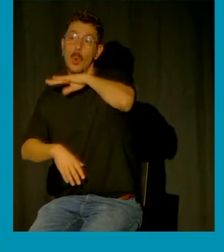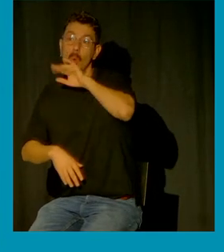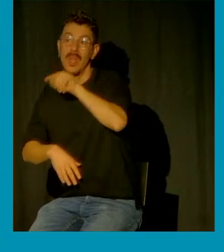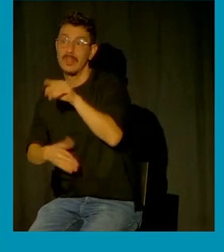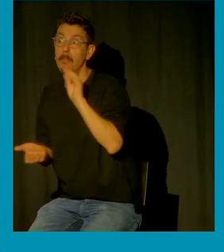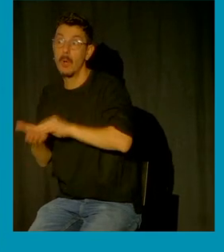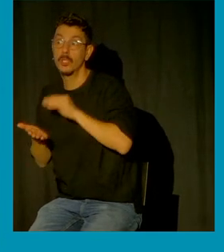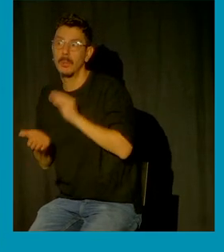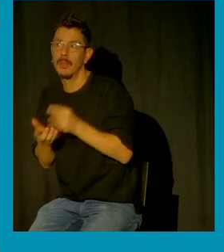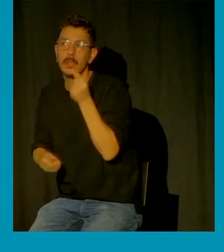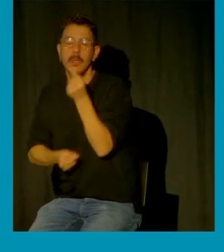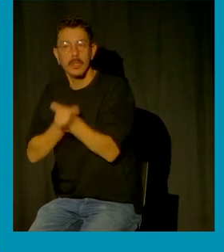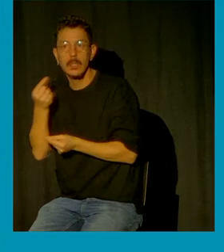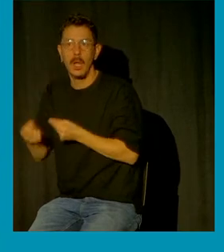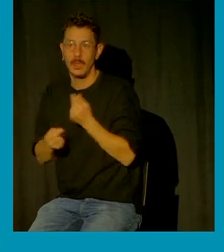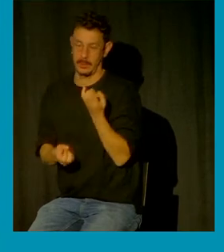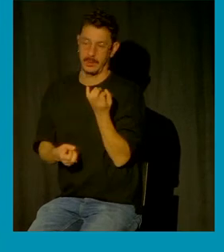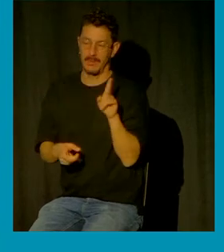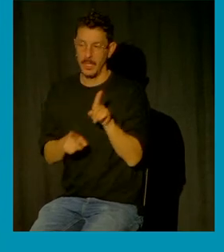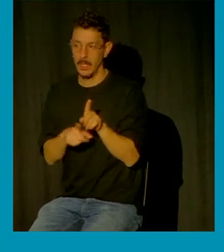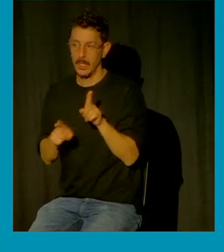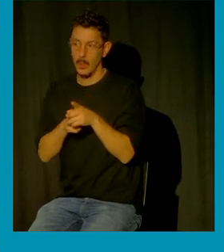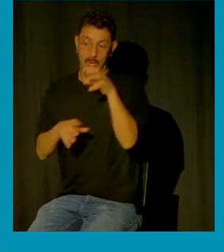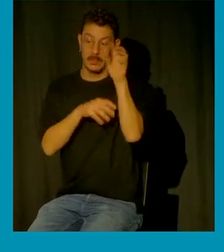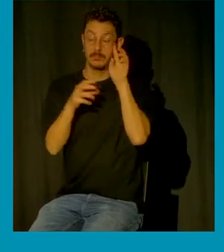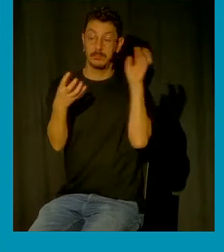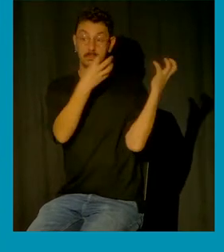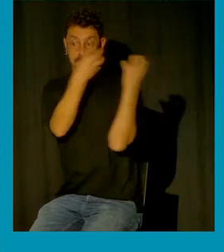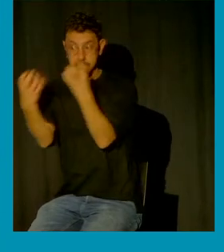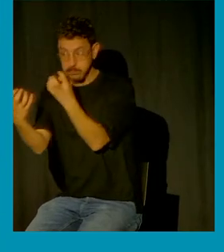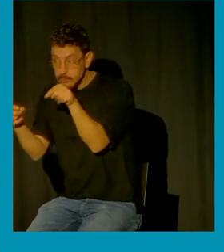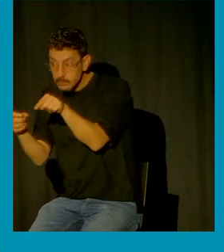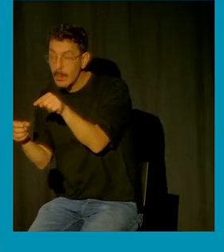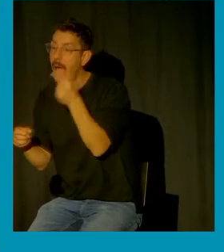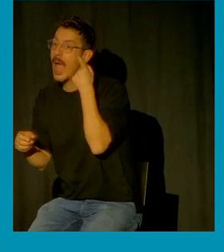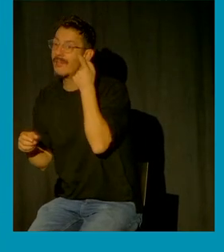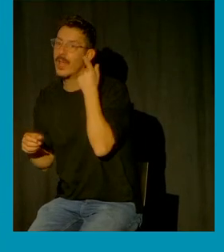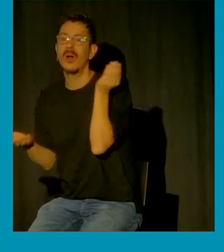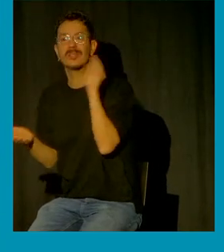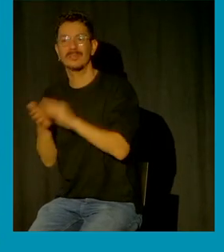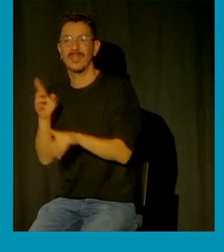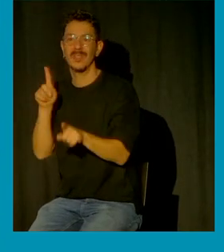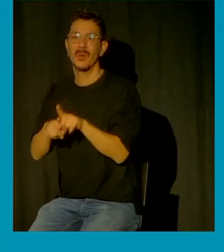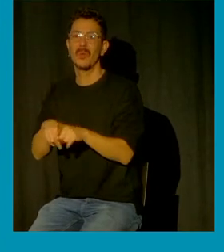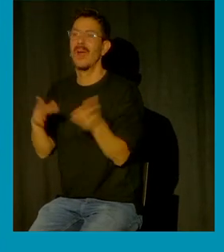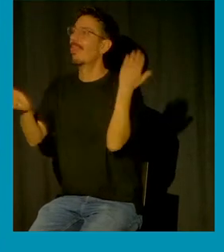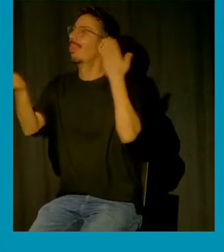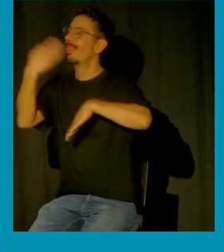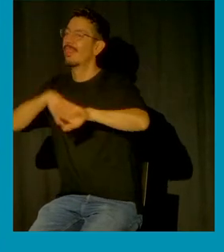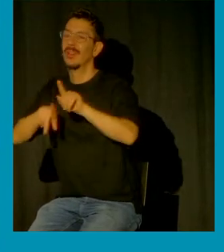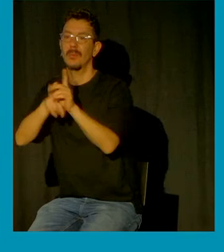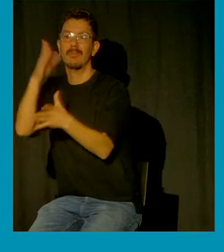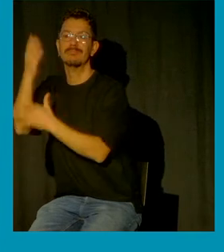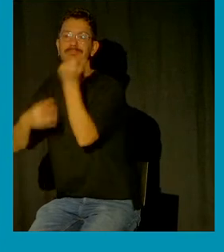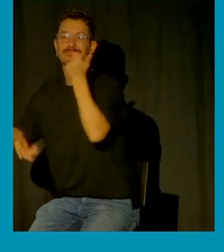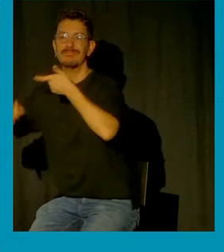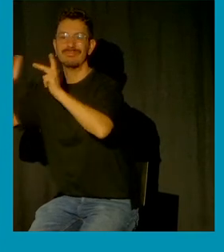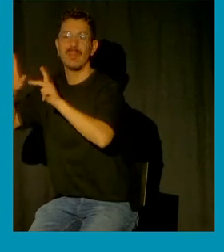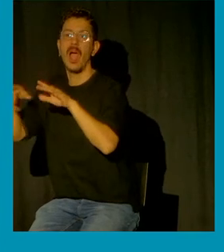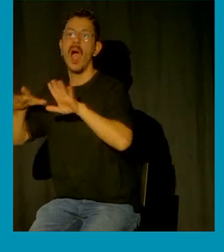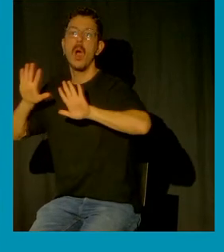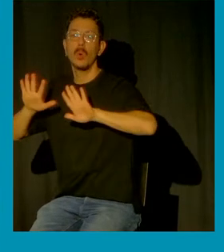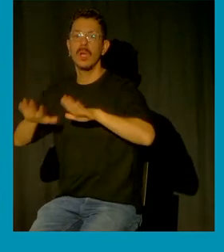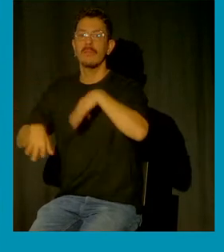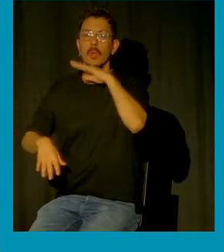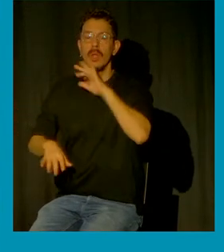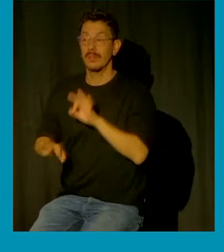cada vegada hem de posar-li el foc perquè si no la impunitat un cop més està present en aquests ambigts